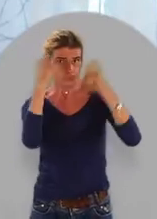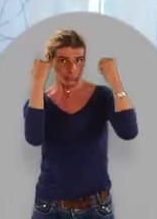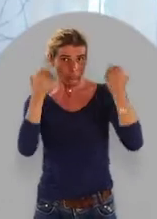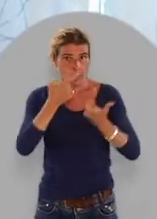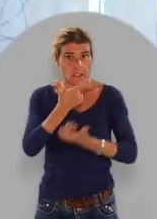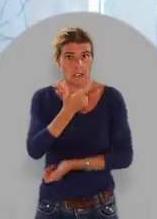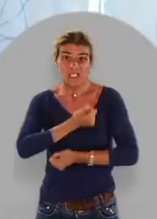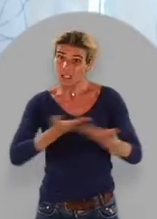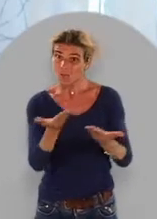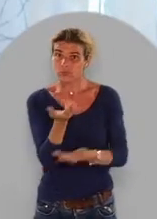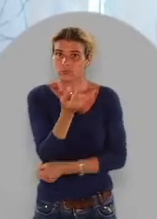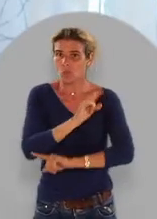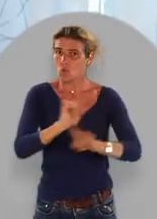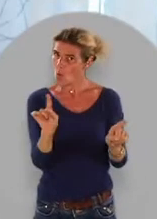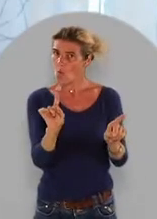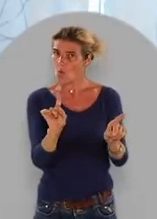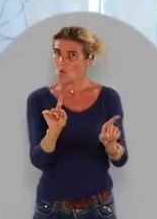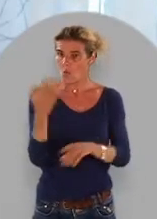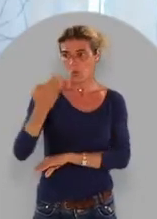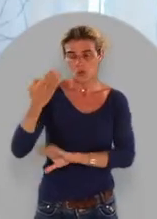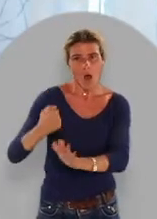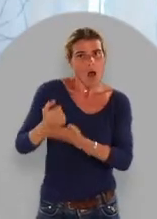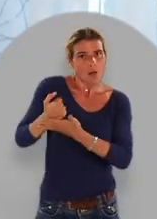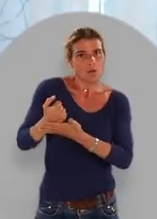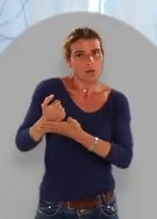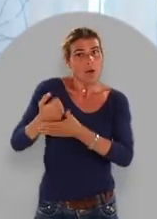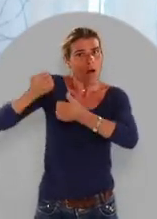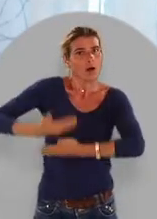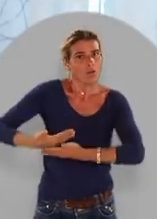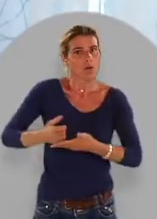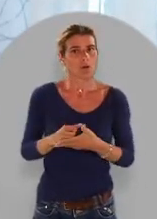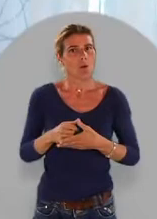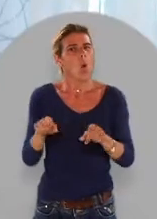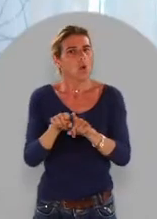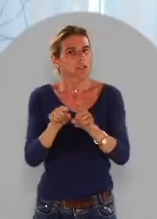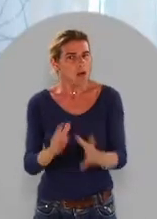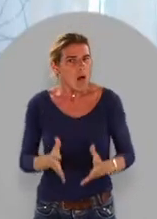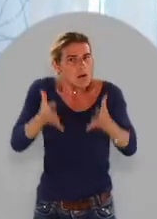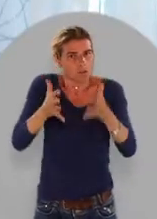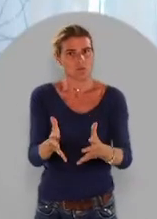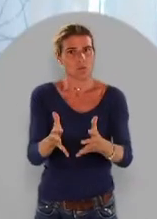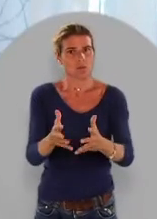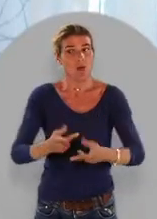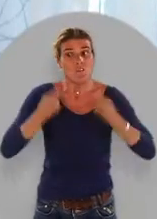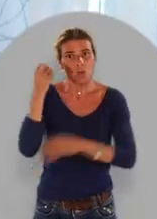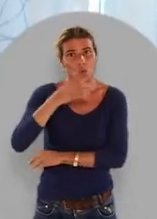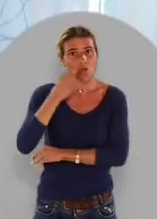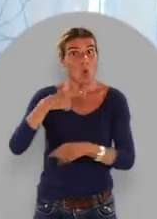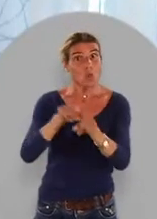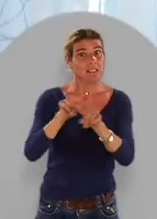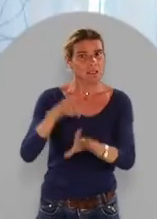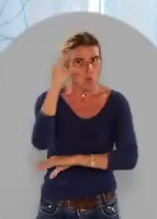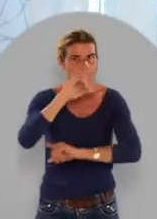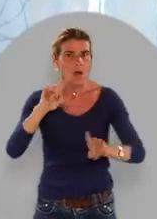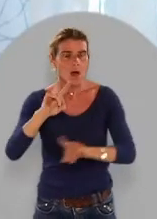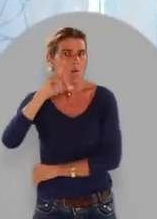simple et nécessite parfois de l'aide mais surtout de l'engagement l'engagement du père qui